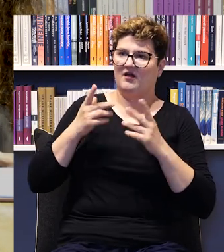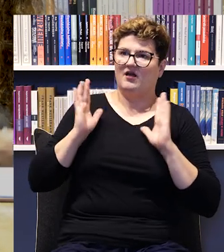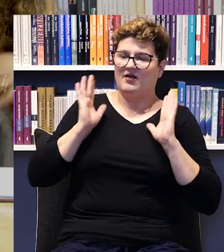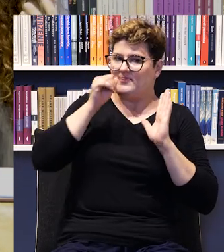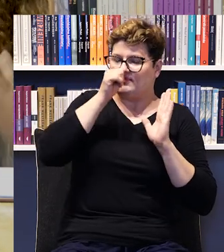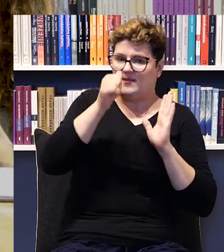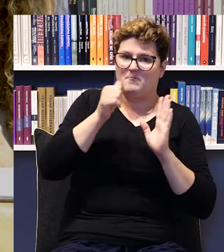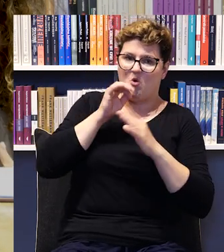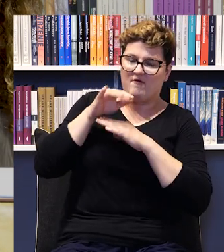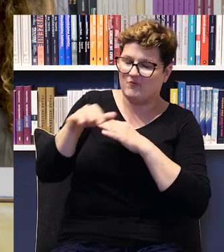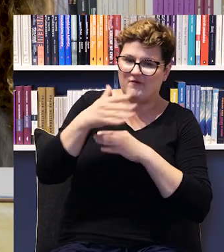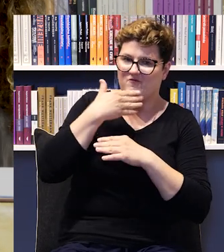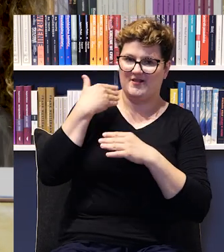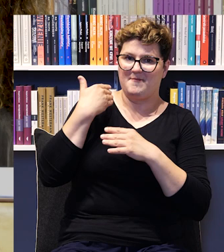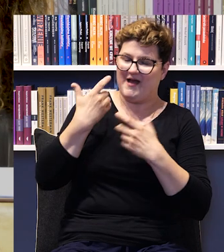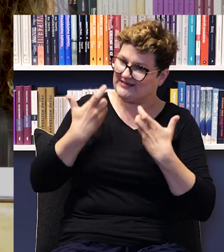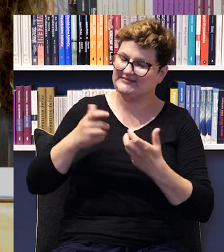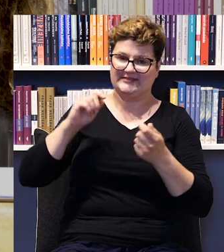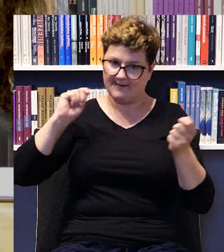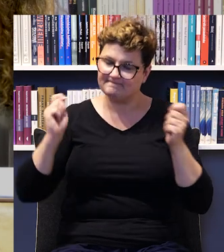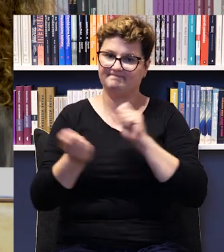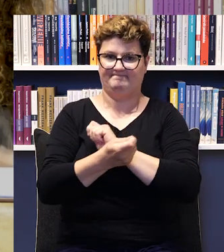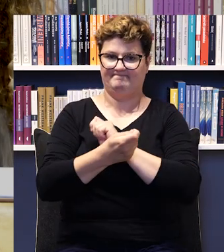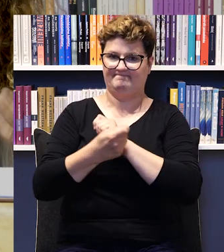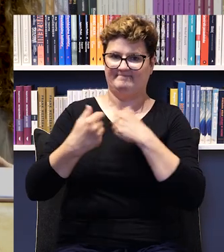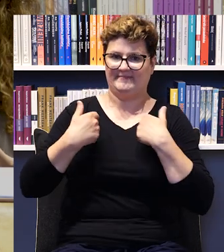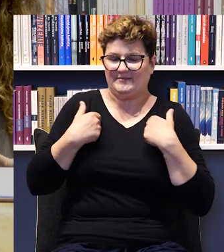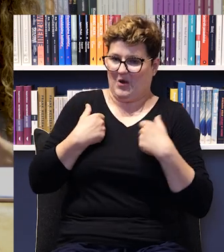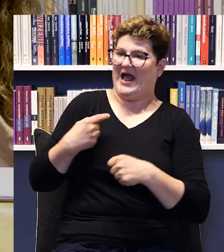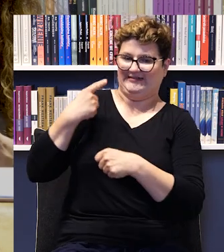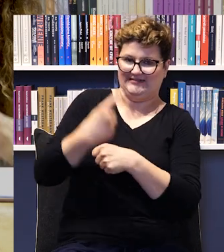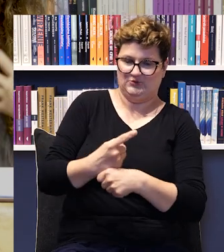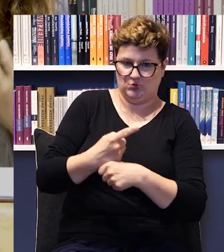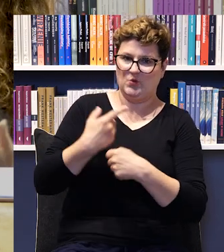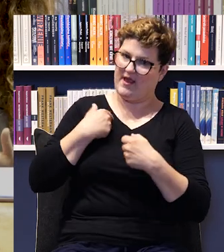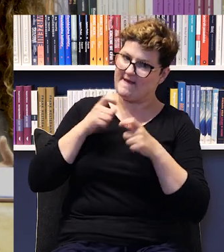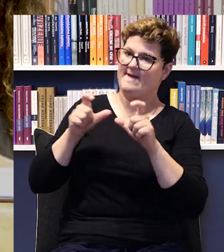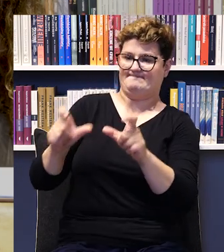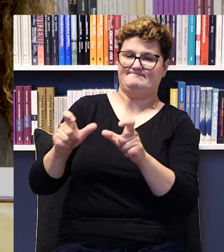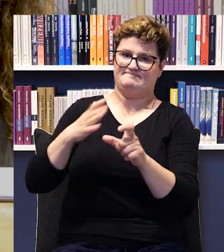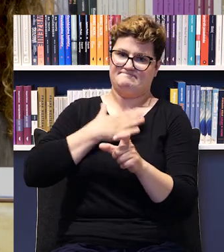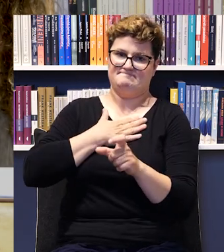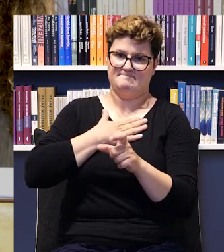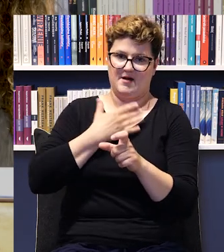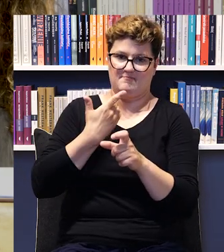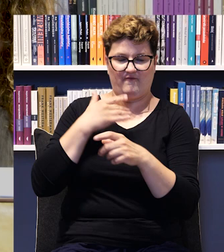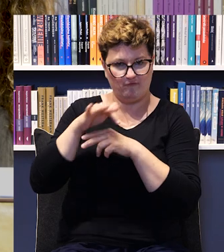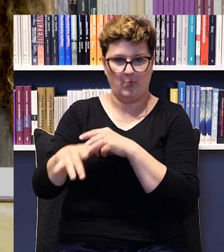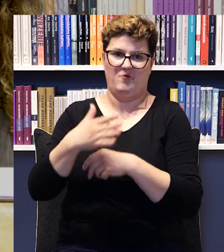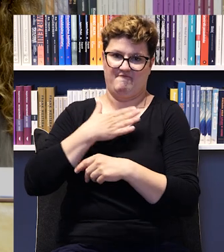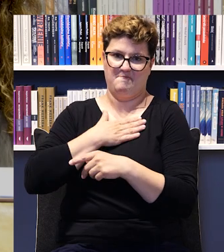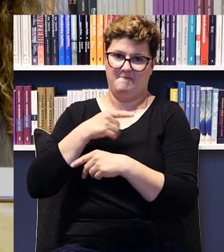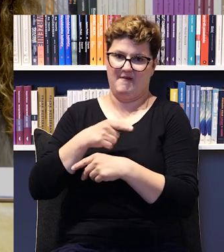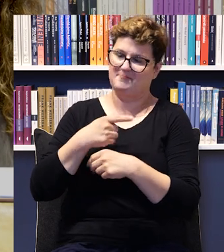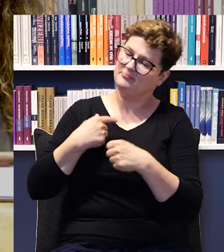to, że ona wolicjonalnie decyduje się na bycie oglądaną. Że to ona kontroluje sytuację właśnie z tego powodu, że to